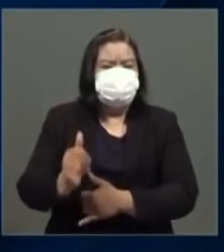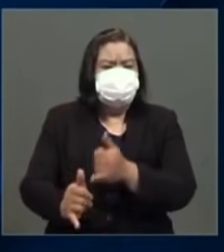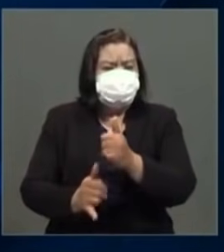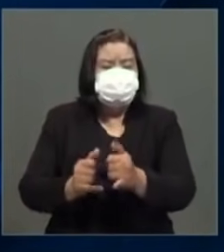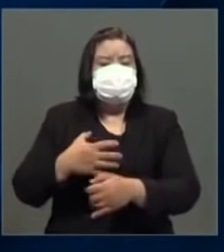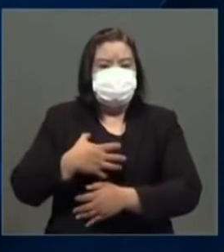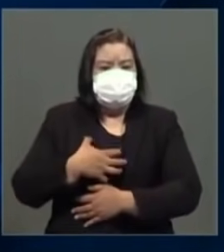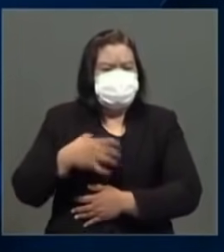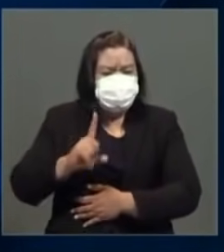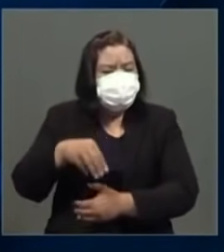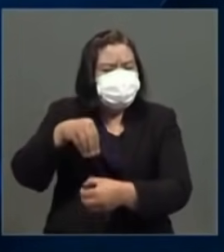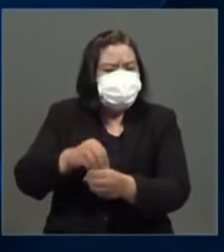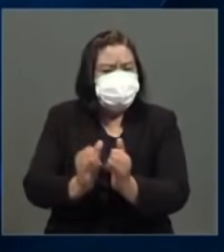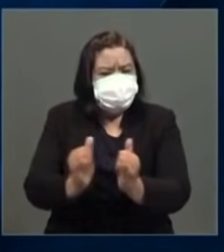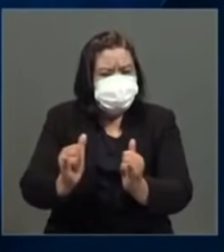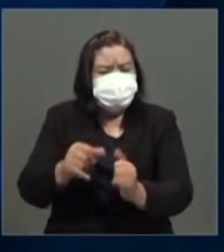อนอย่างน้อย